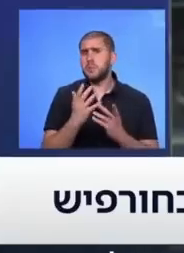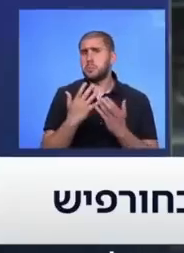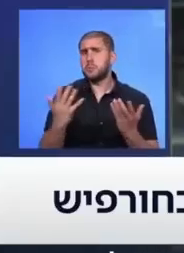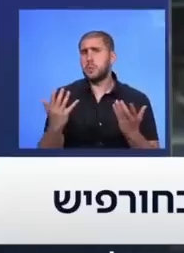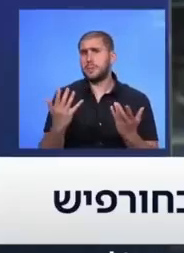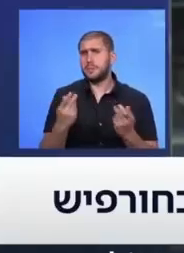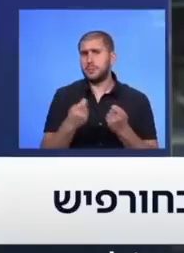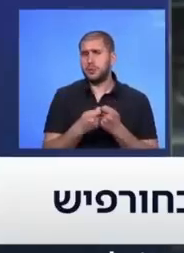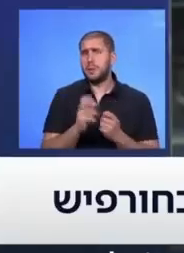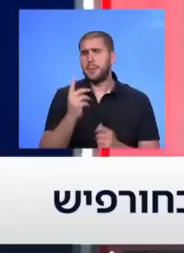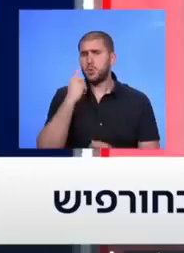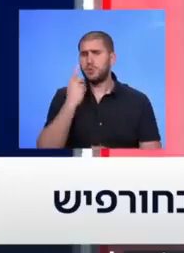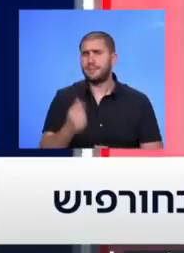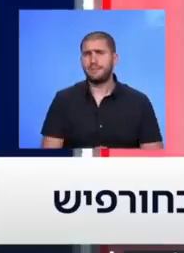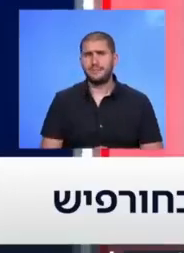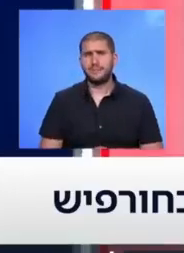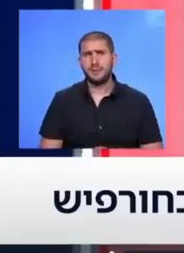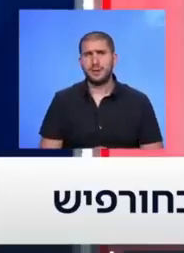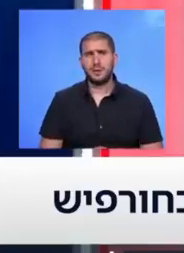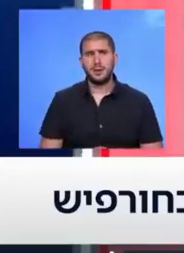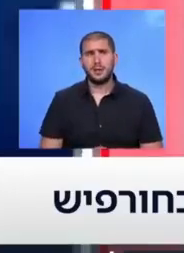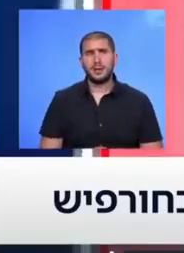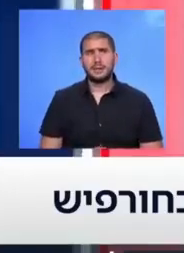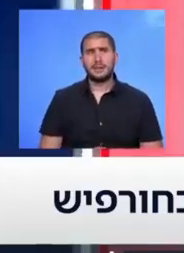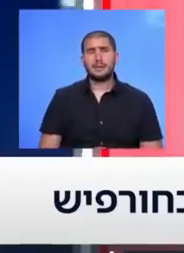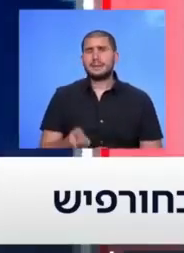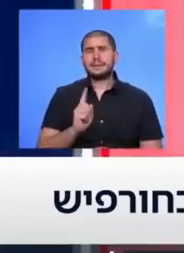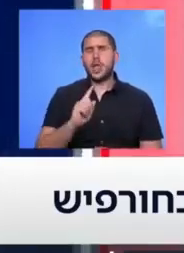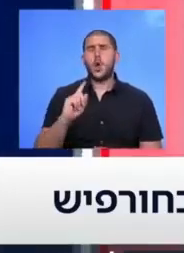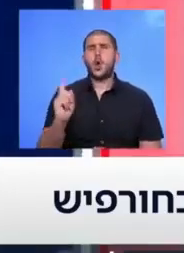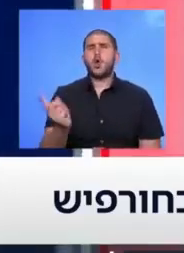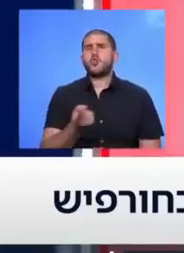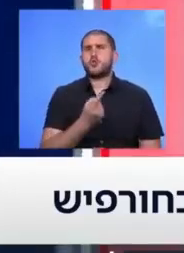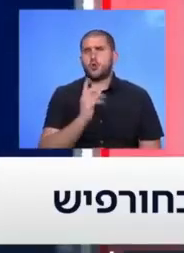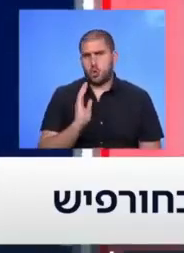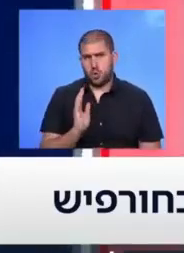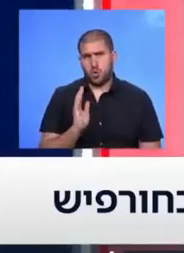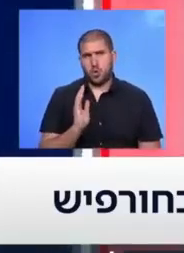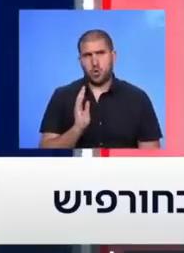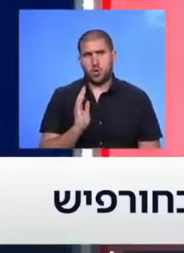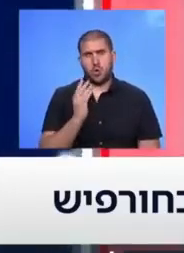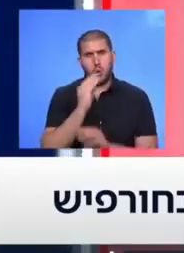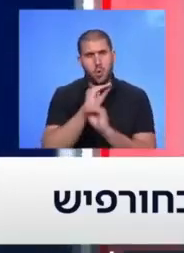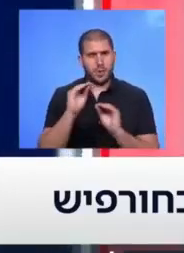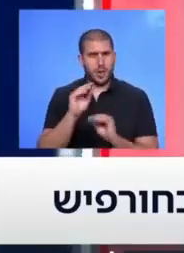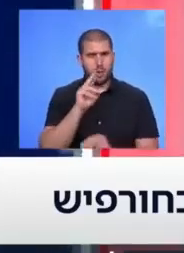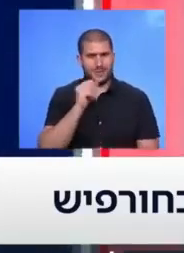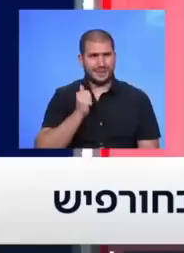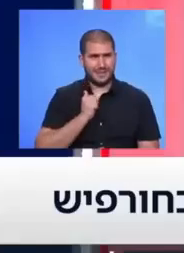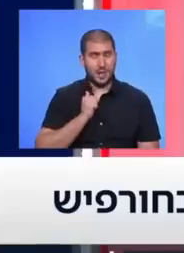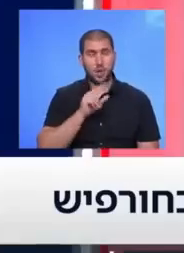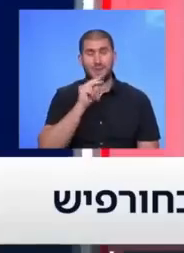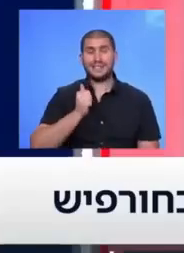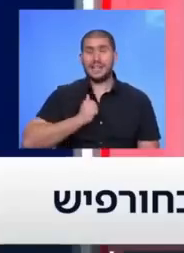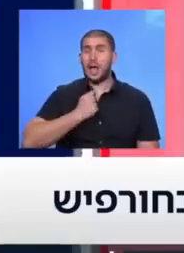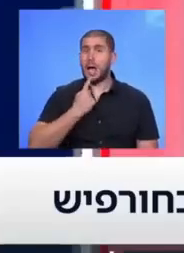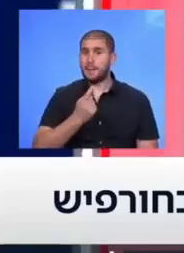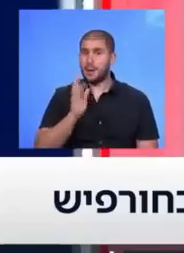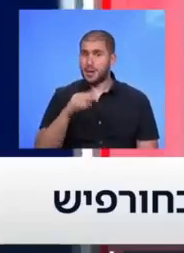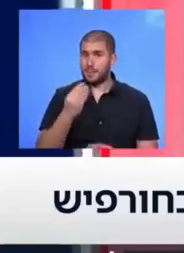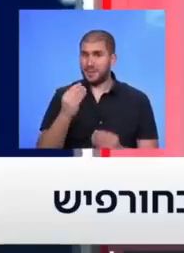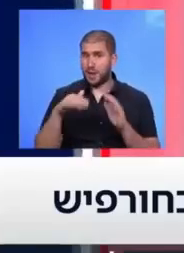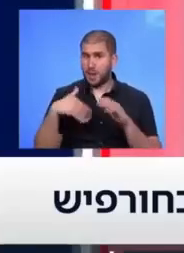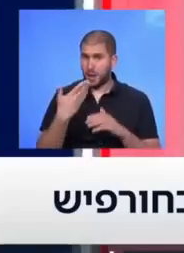בהקשר הזה. מה אתה אומר? קודם כל, רק, זה לא כל ההודעה של דובר צה"ל. דובר צה"ל אמר גם את הדברים